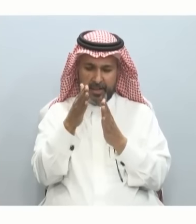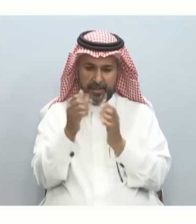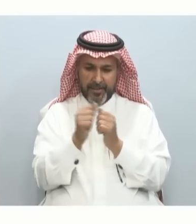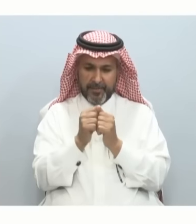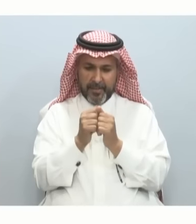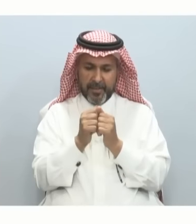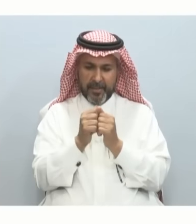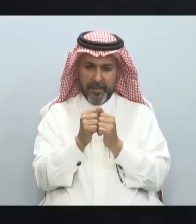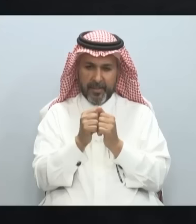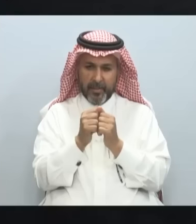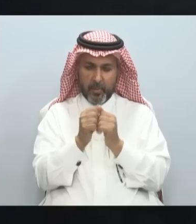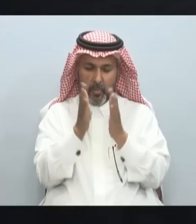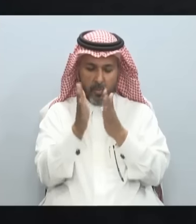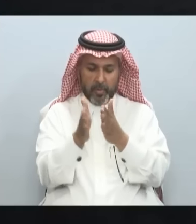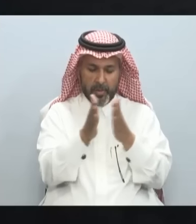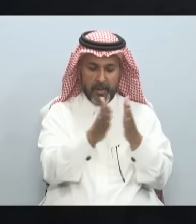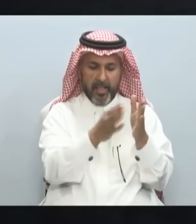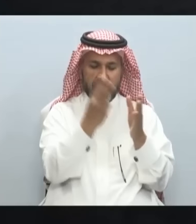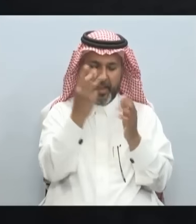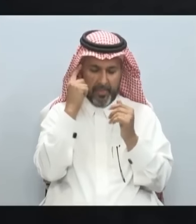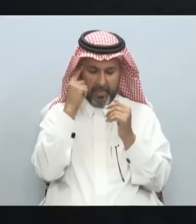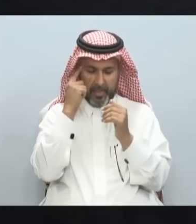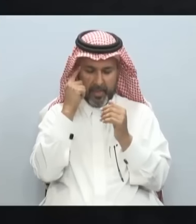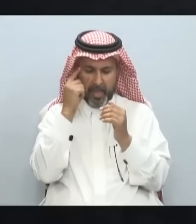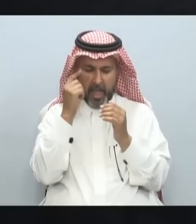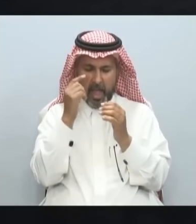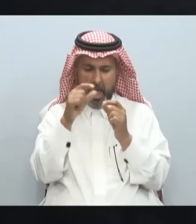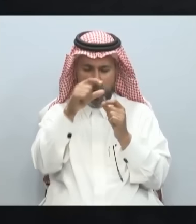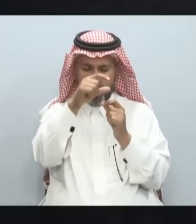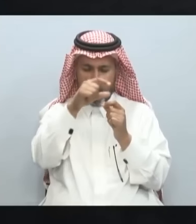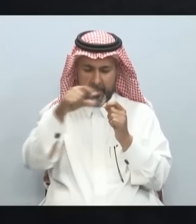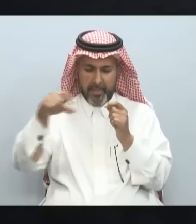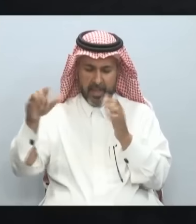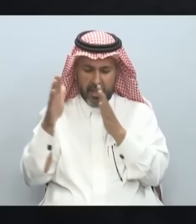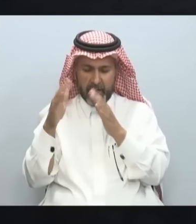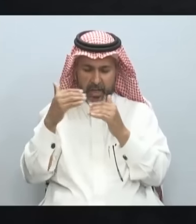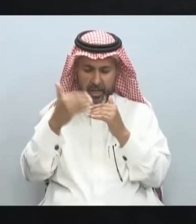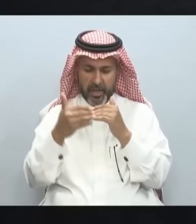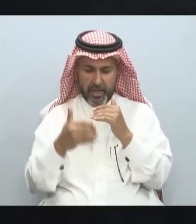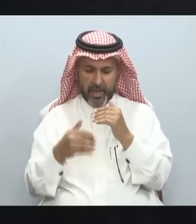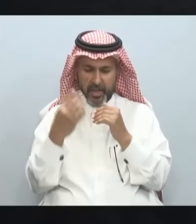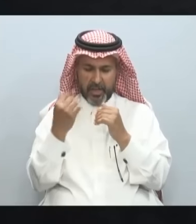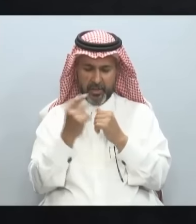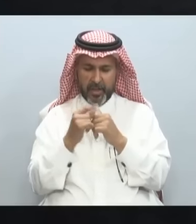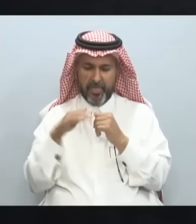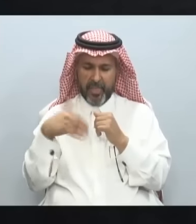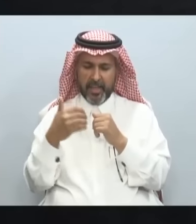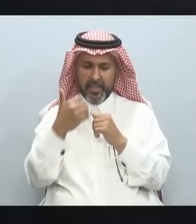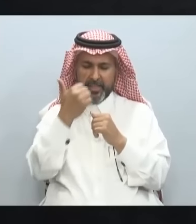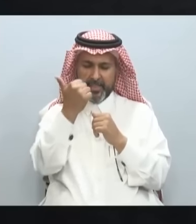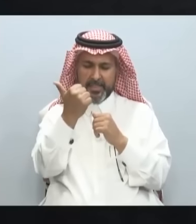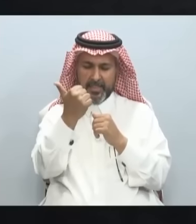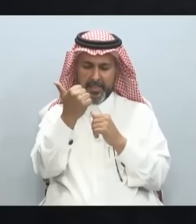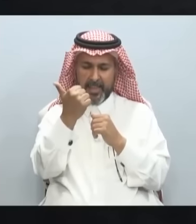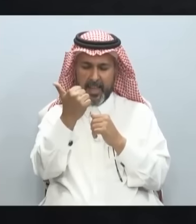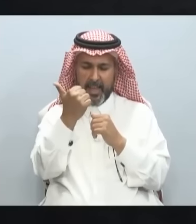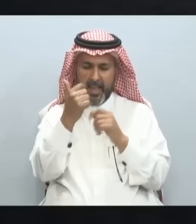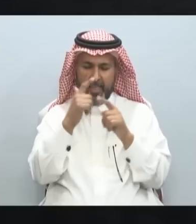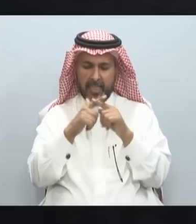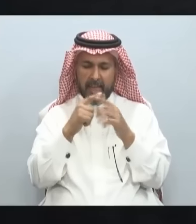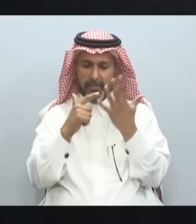عشر بيضات من يعطيني طريقه اخرى كذلك سته مضروبه في خمسه لدينا خمسه صفوف